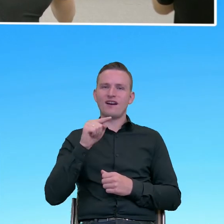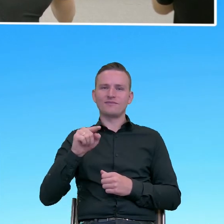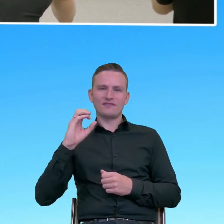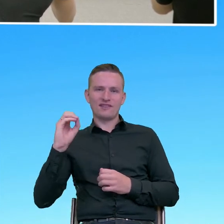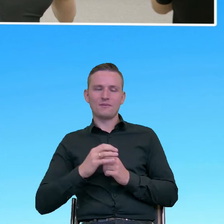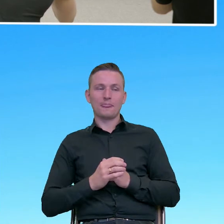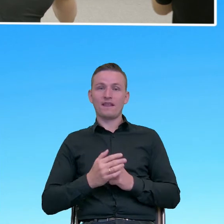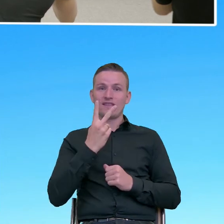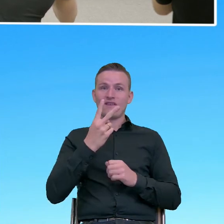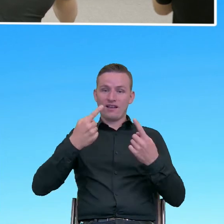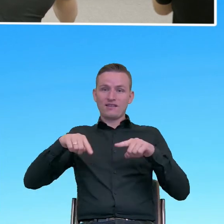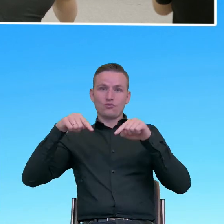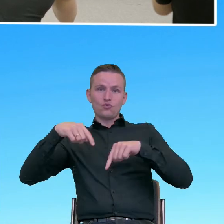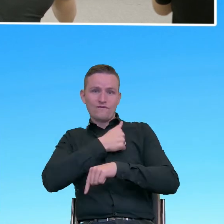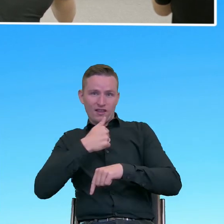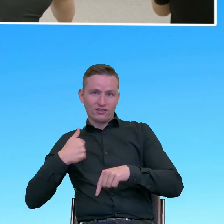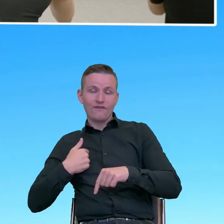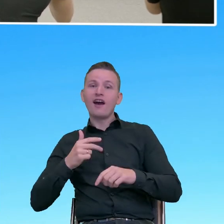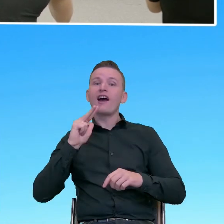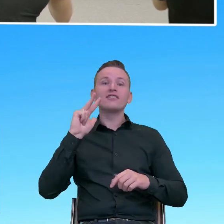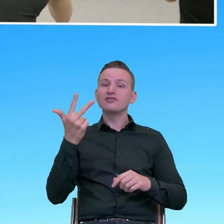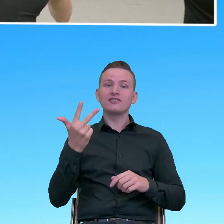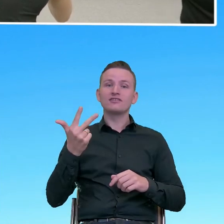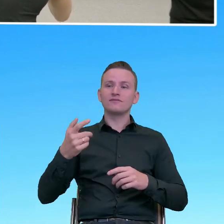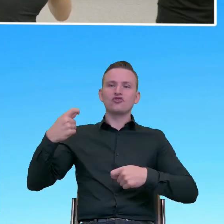Warszawie, trzeci łączy się z nami online ze Szczecina.